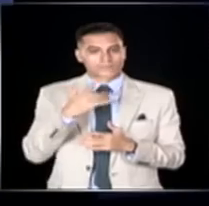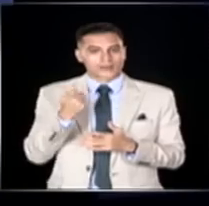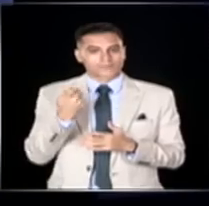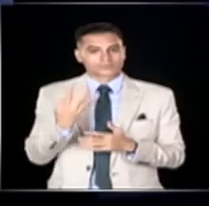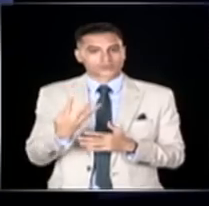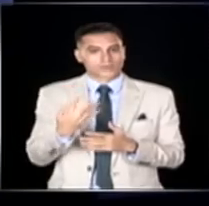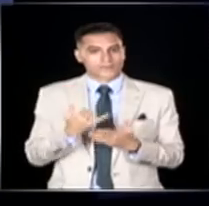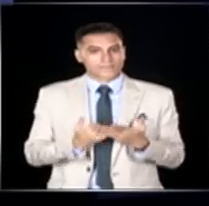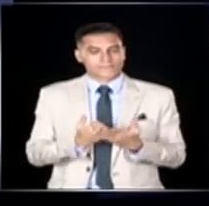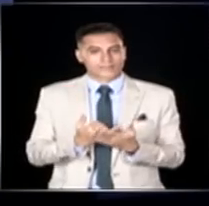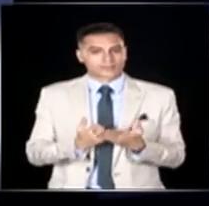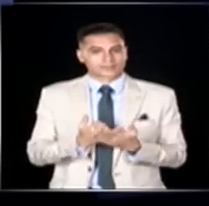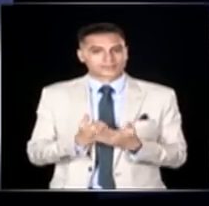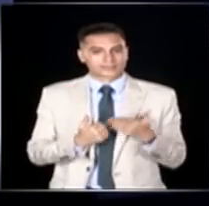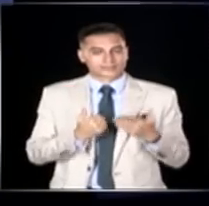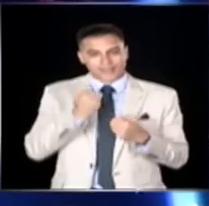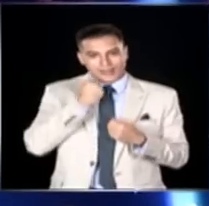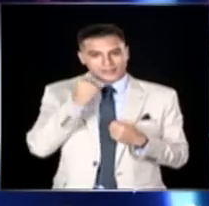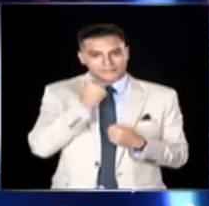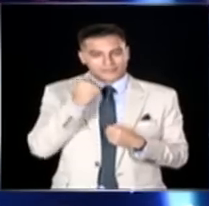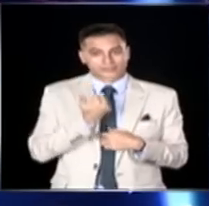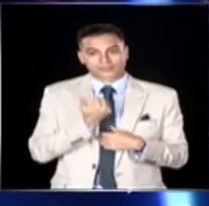145 مغاغة المنيا،